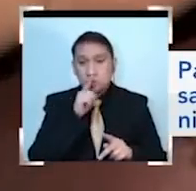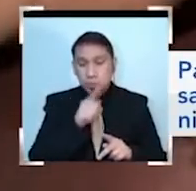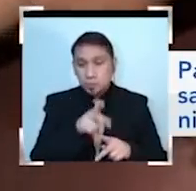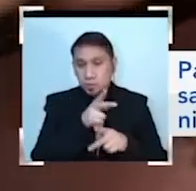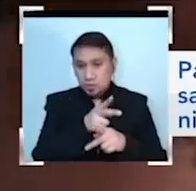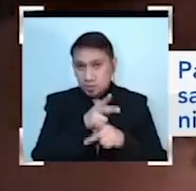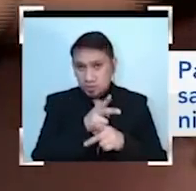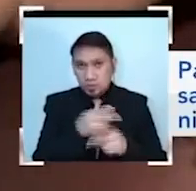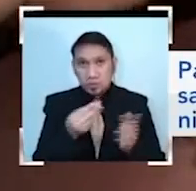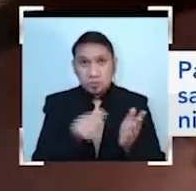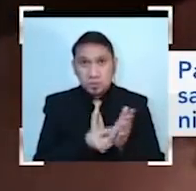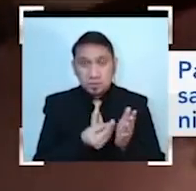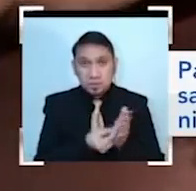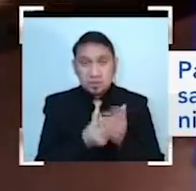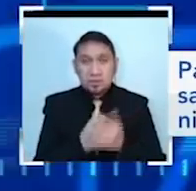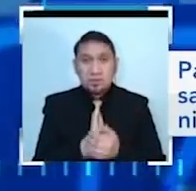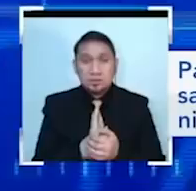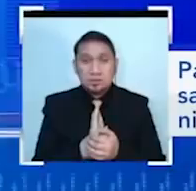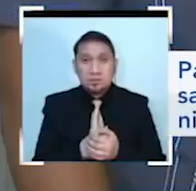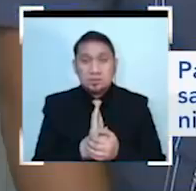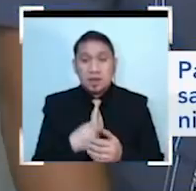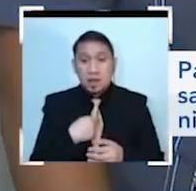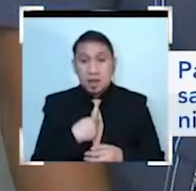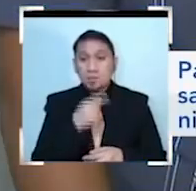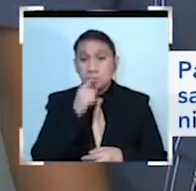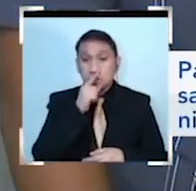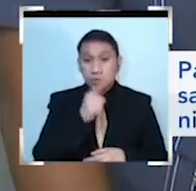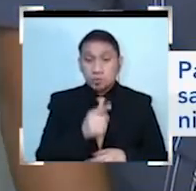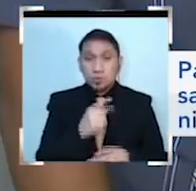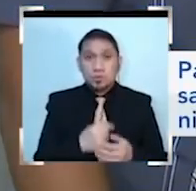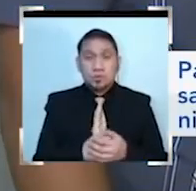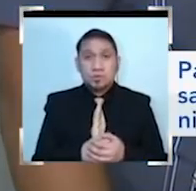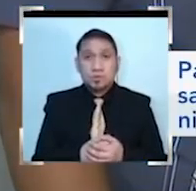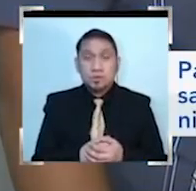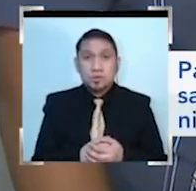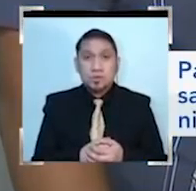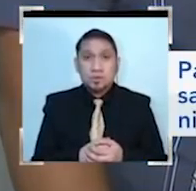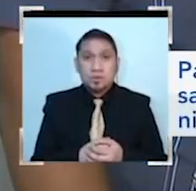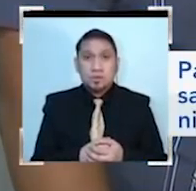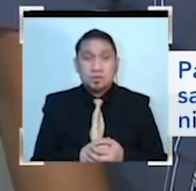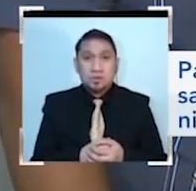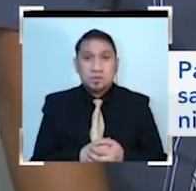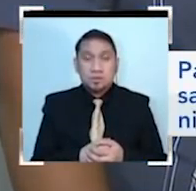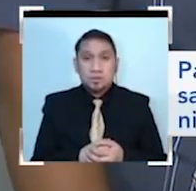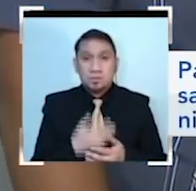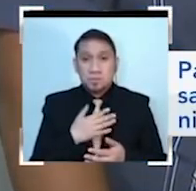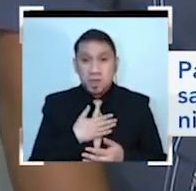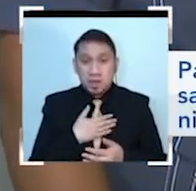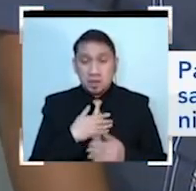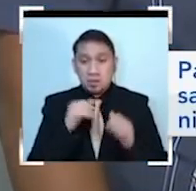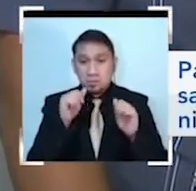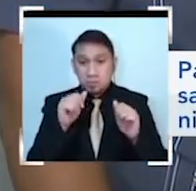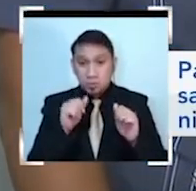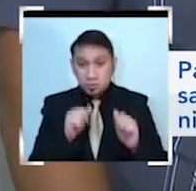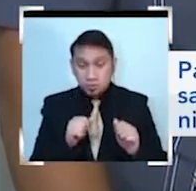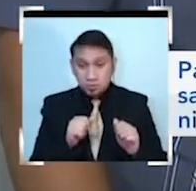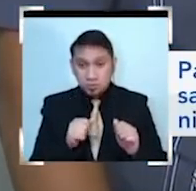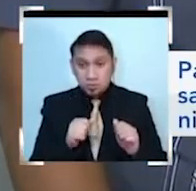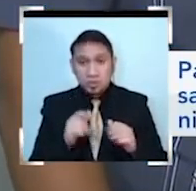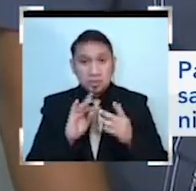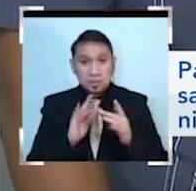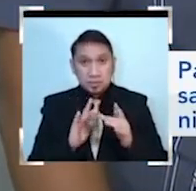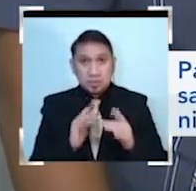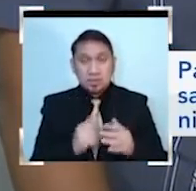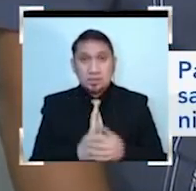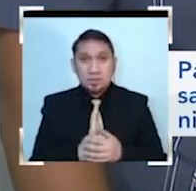pinaghirapang pera. Ini-make sure ko na yung bawat post ko online ay